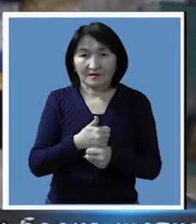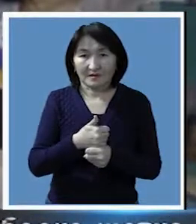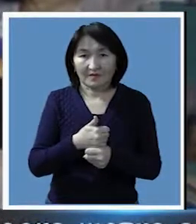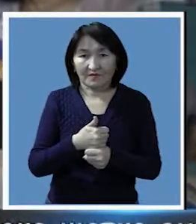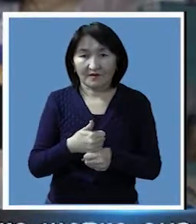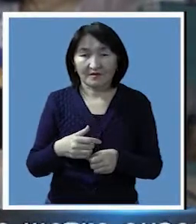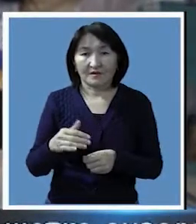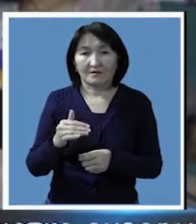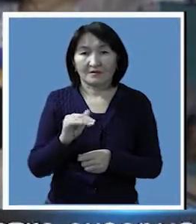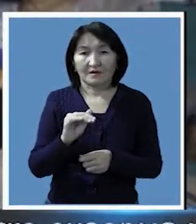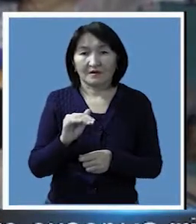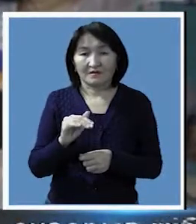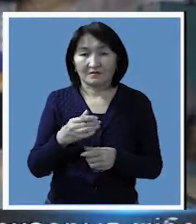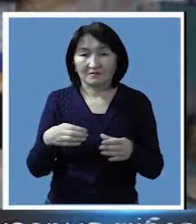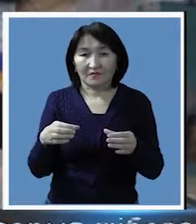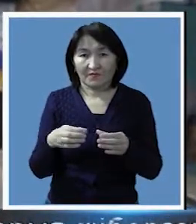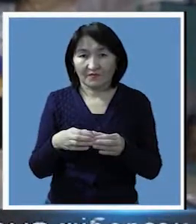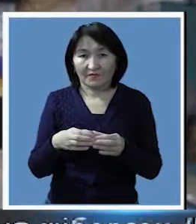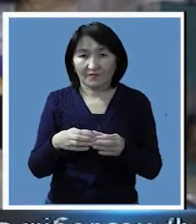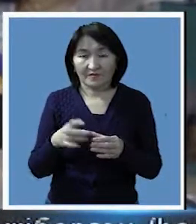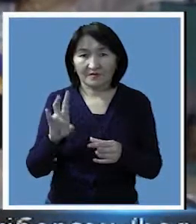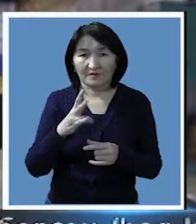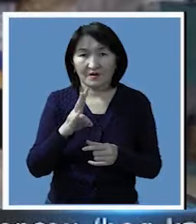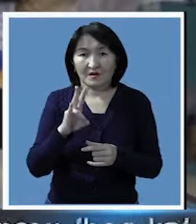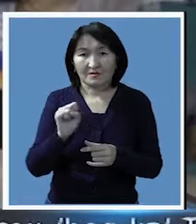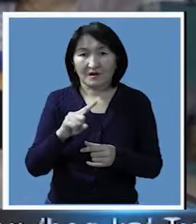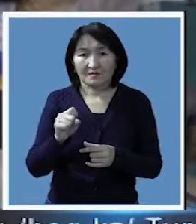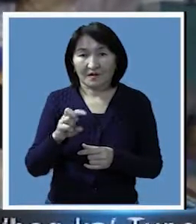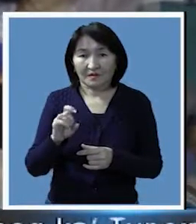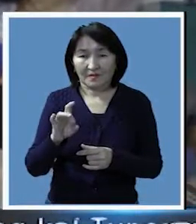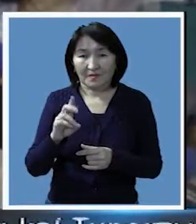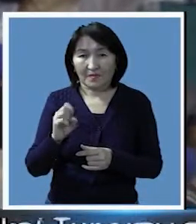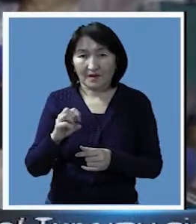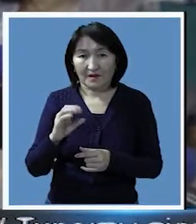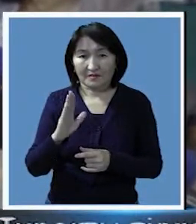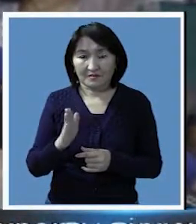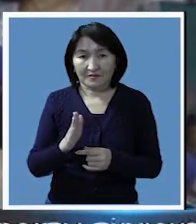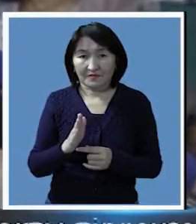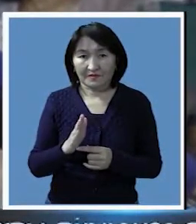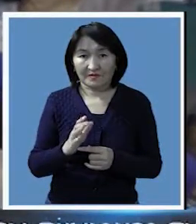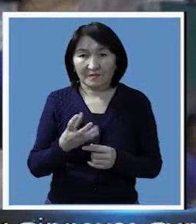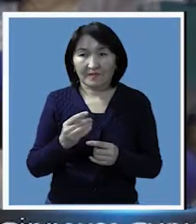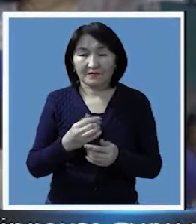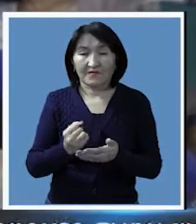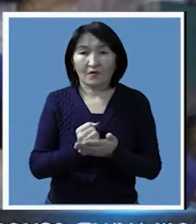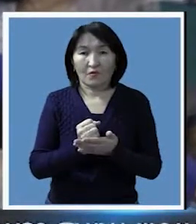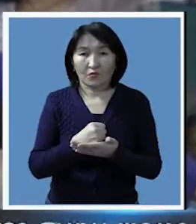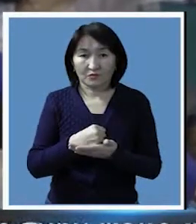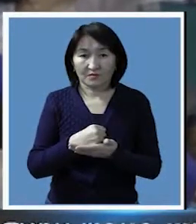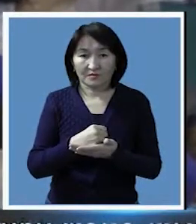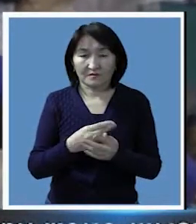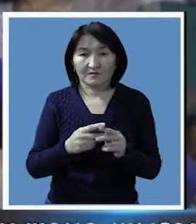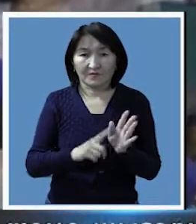Нұрсұлтан Әбішұлы Назарбаев, төрағамыздың бірінші орынбасары Мұхтар Абрарұлы, сол Абрарұлының қолдауымен, соғысының